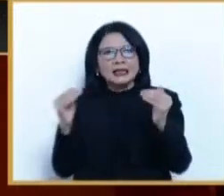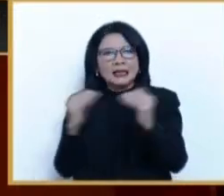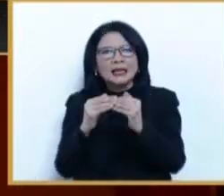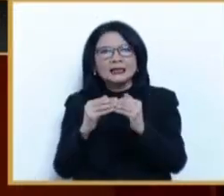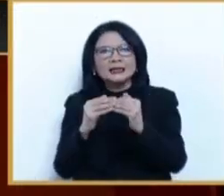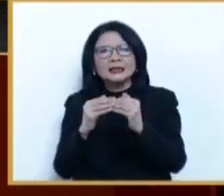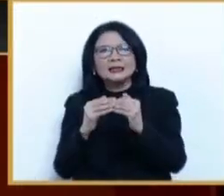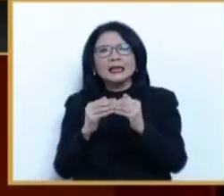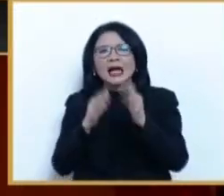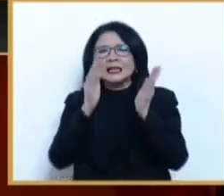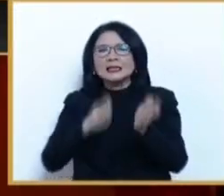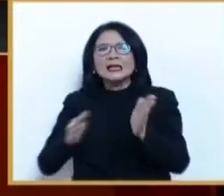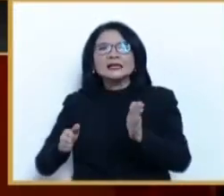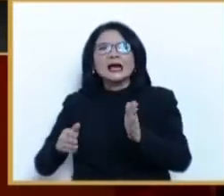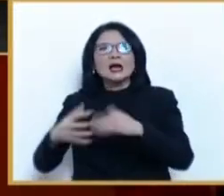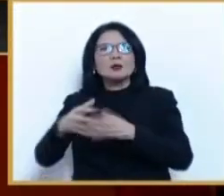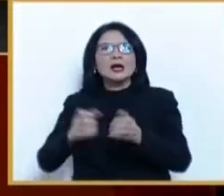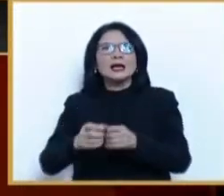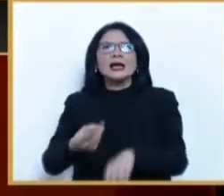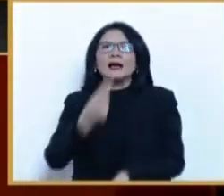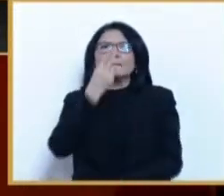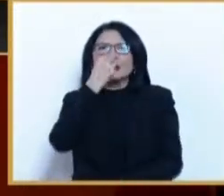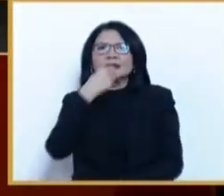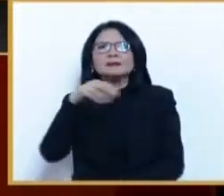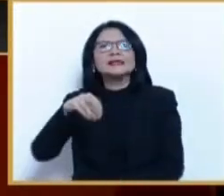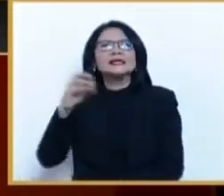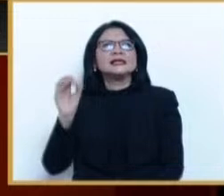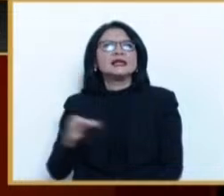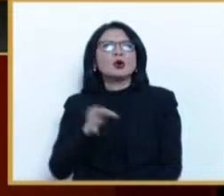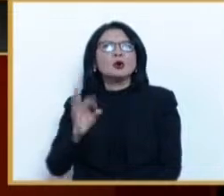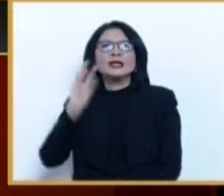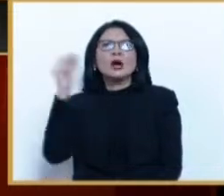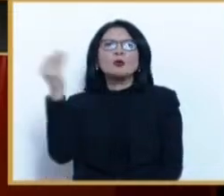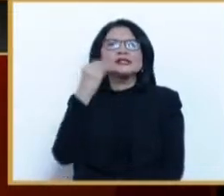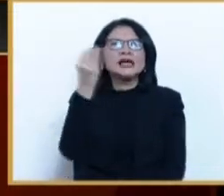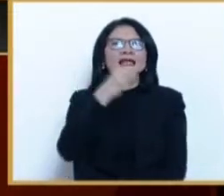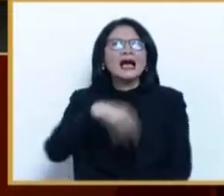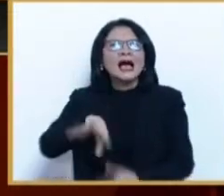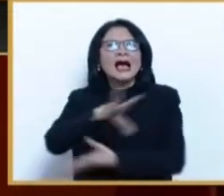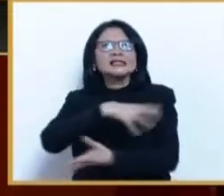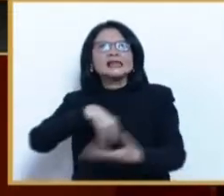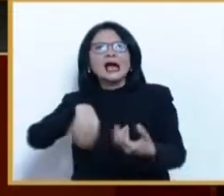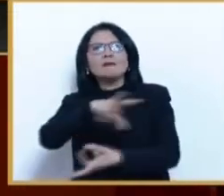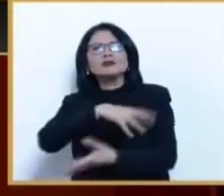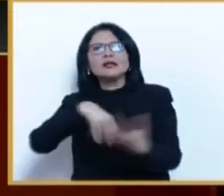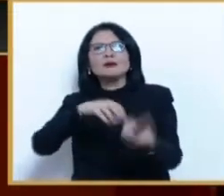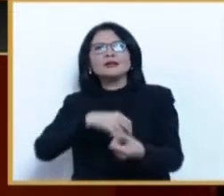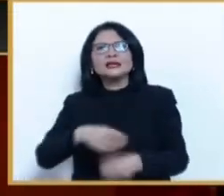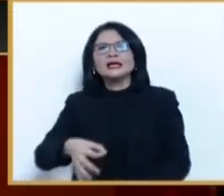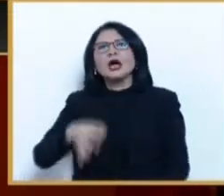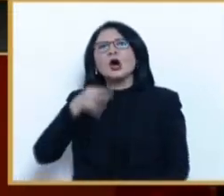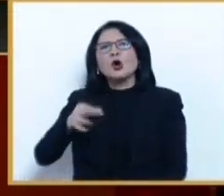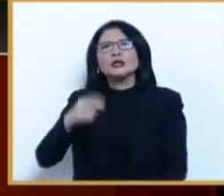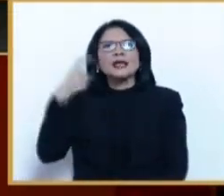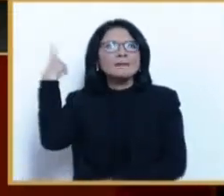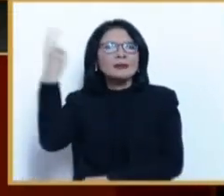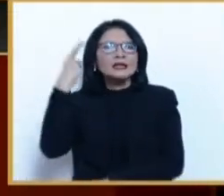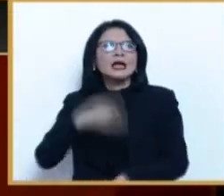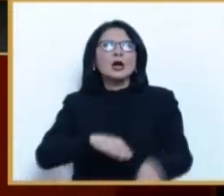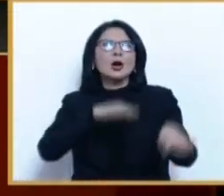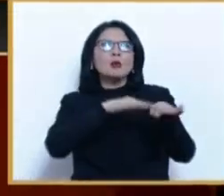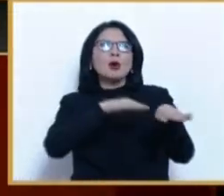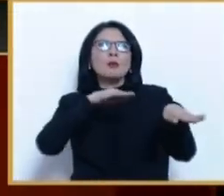Jawa Barat Bandungnya sudah jadi kota wisata bercampur-campur dengan kota pemerintahan kemacetan